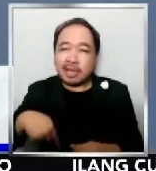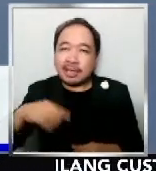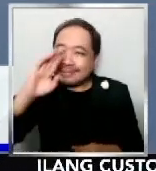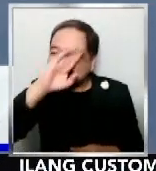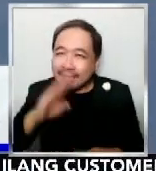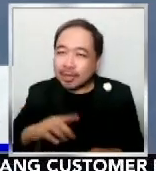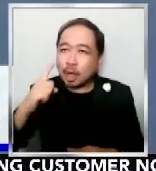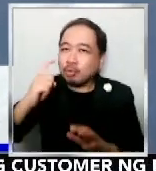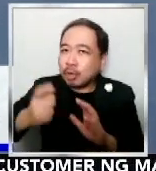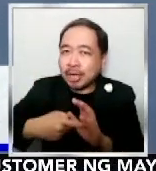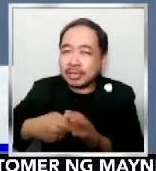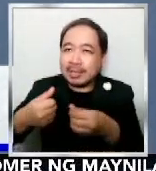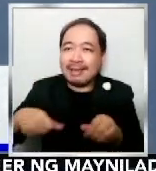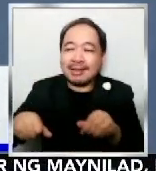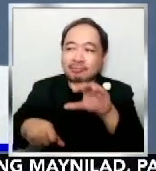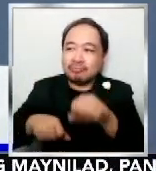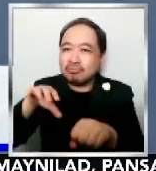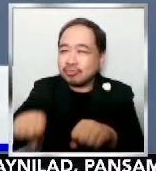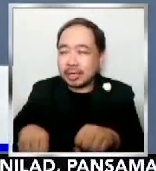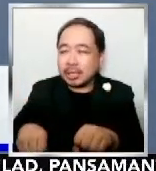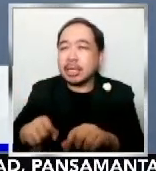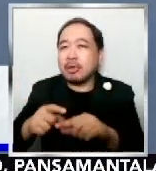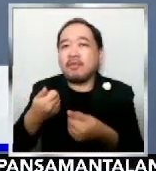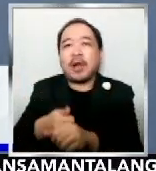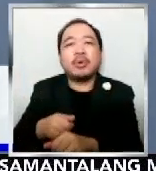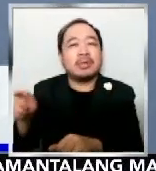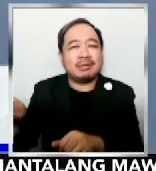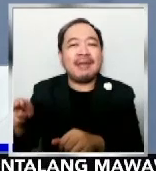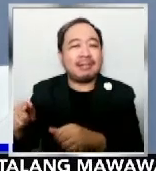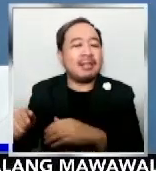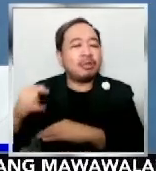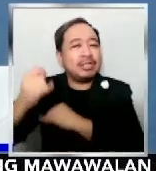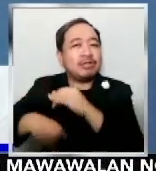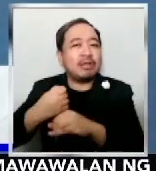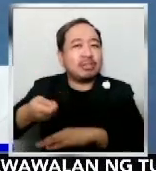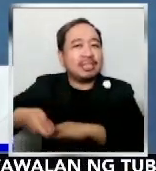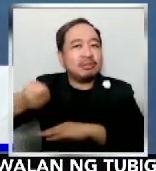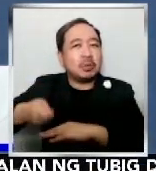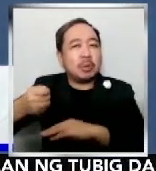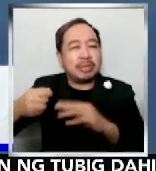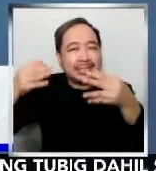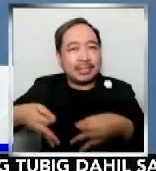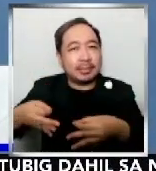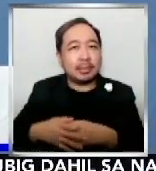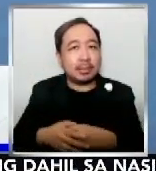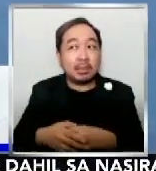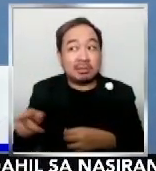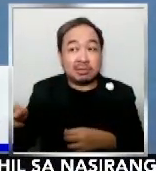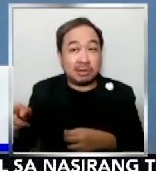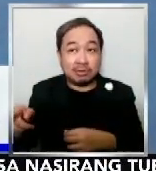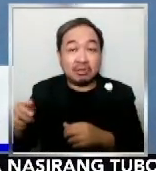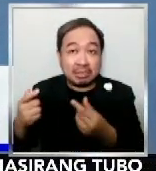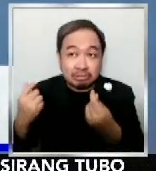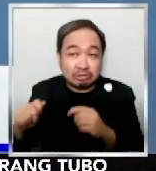anumang pag-angkin o kilos base sa arbitral ruling. Hindi rin daw magtatagumpay ang sinumang magtatangkang